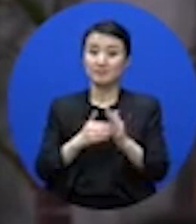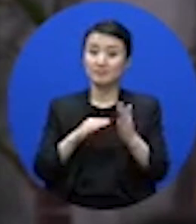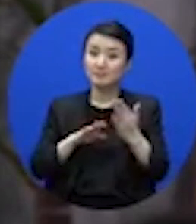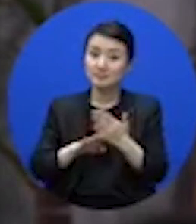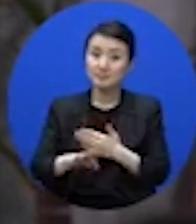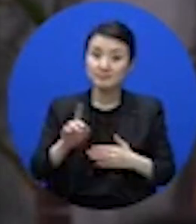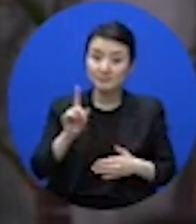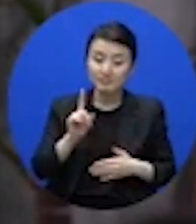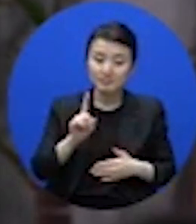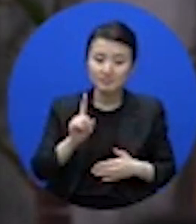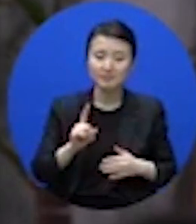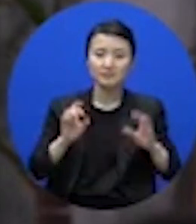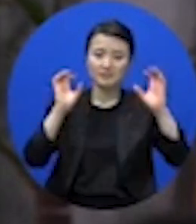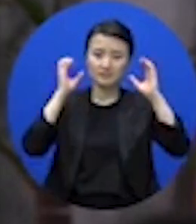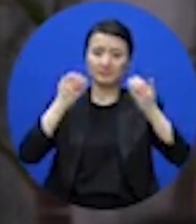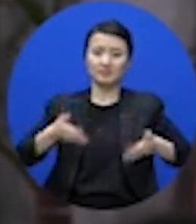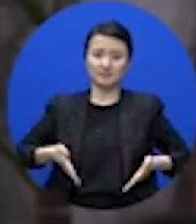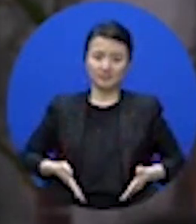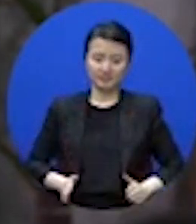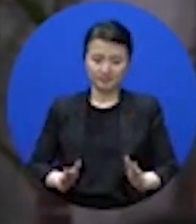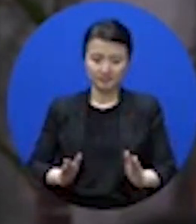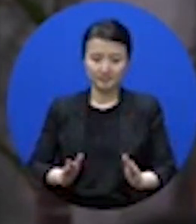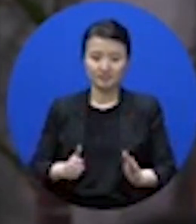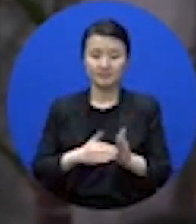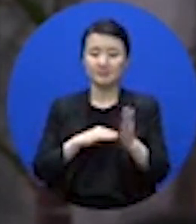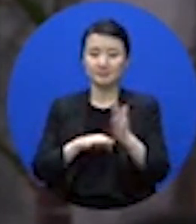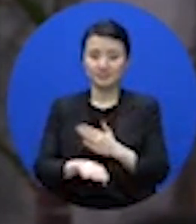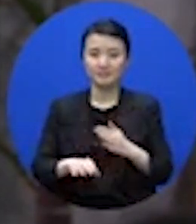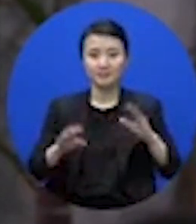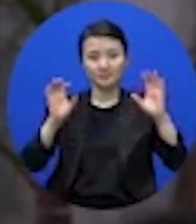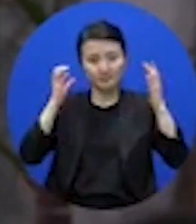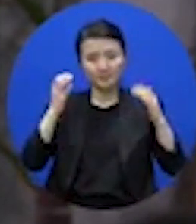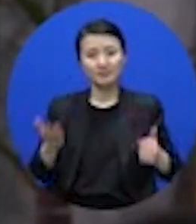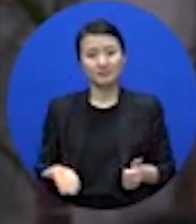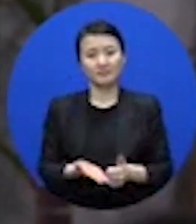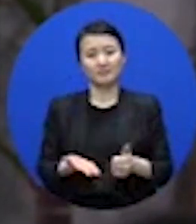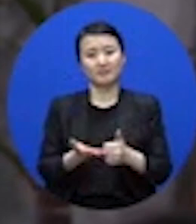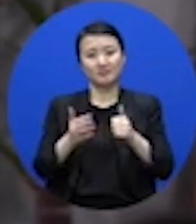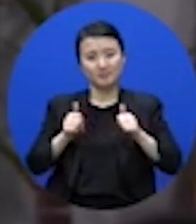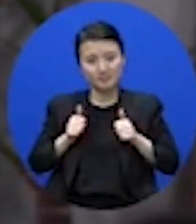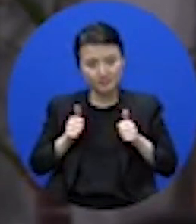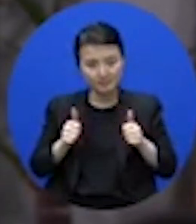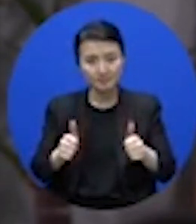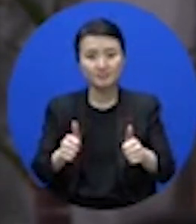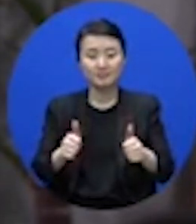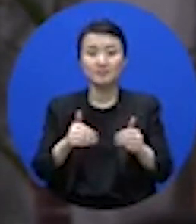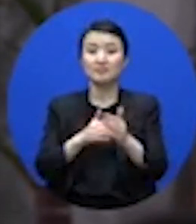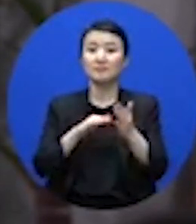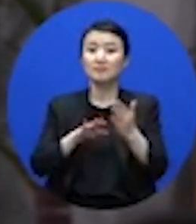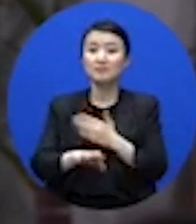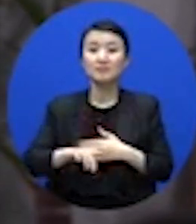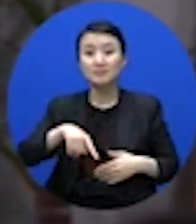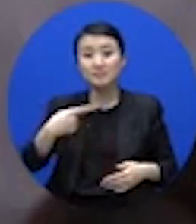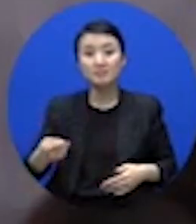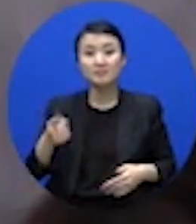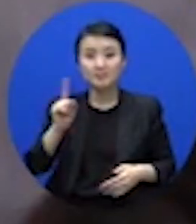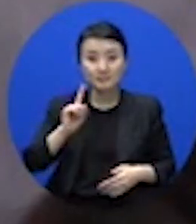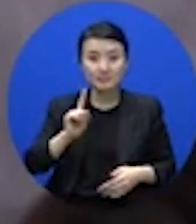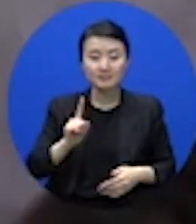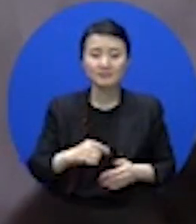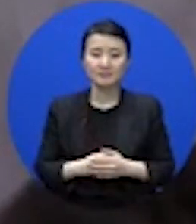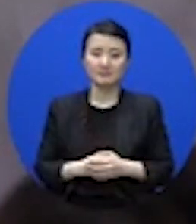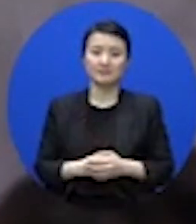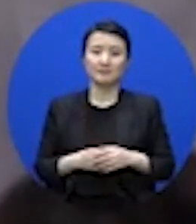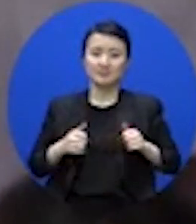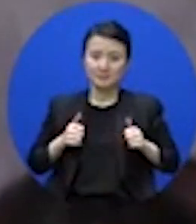또 애를 낳죠. 아기를 낳고 육아를 열심히 전담을 하죠. 그리고 나서 또 어떻게 하나요?